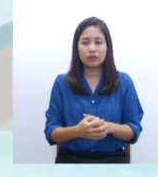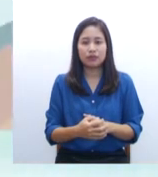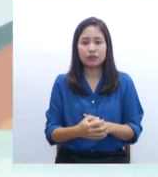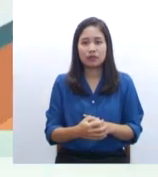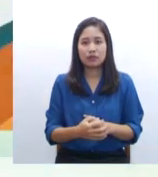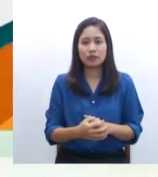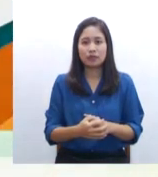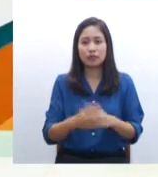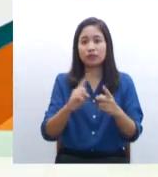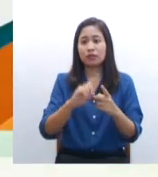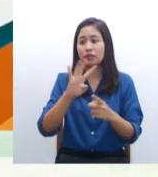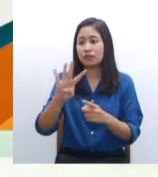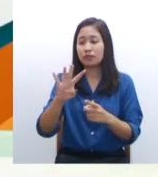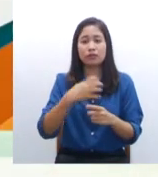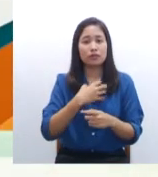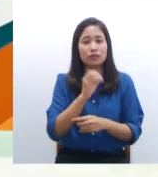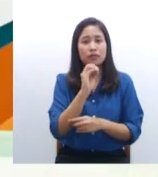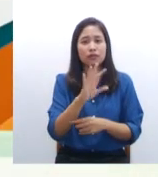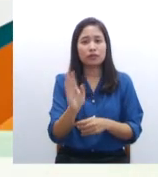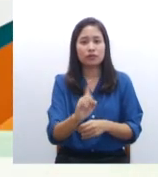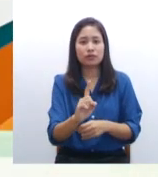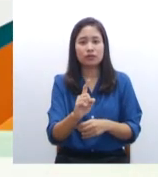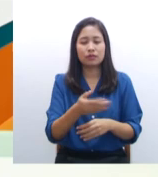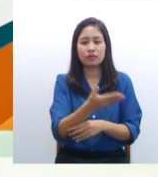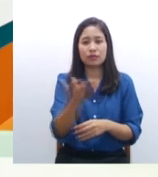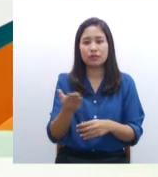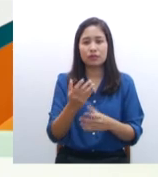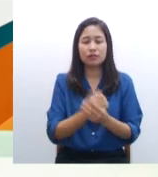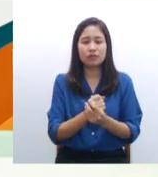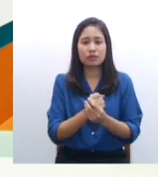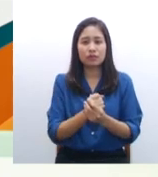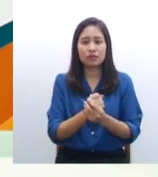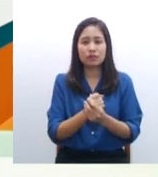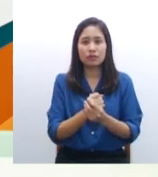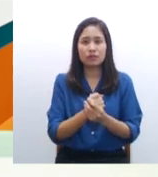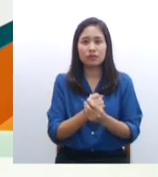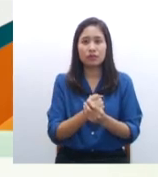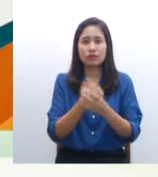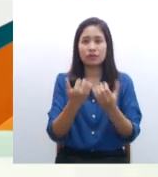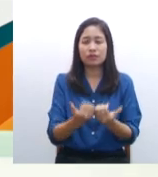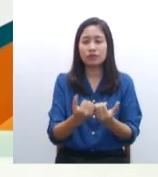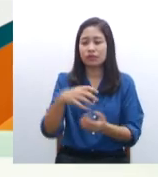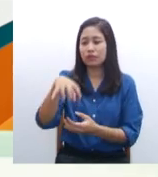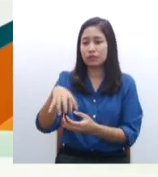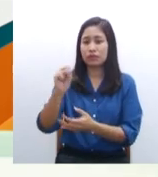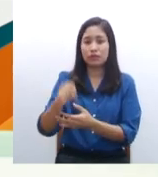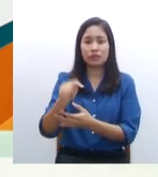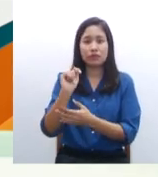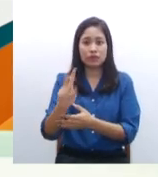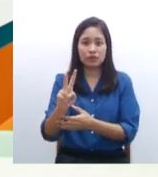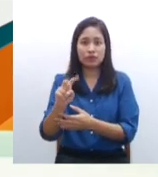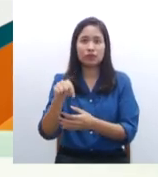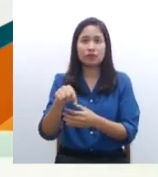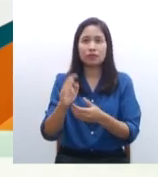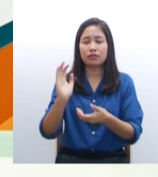ในส่วนเรื่องที่4ครับที่จะแจ้งให้ผู้ชมรายการได้รับทราบครับด้วยสำนักงานคณะกรรมการการศึกษาขั้นพื้นฐานร่ว